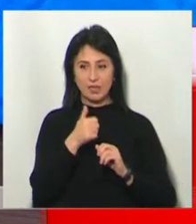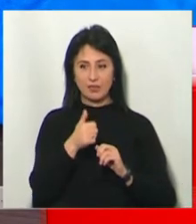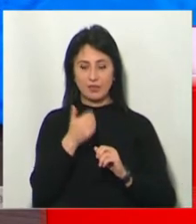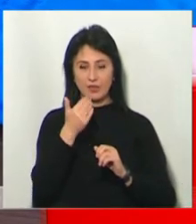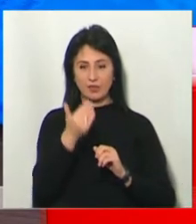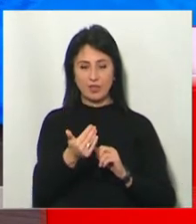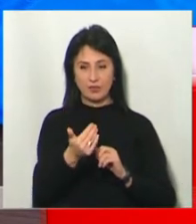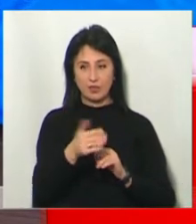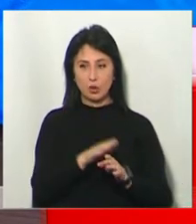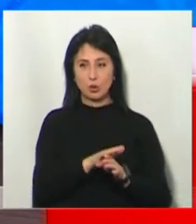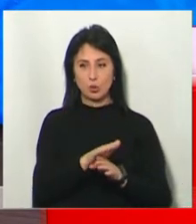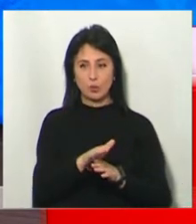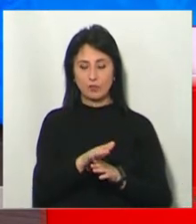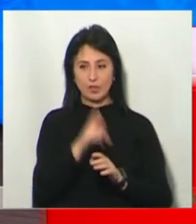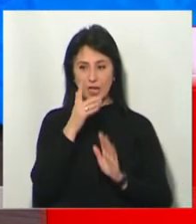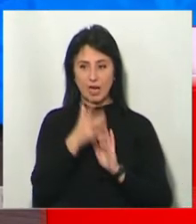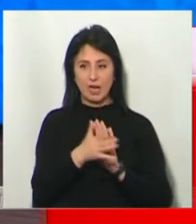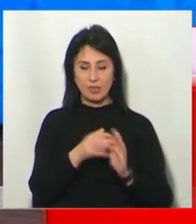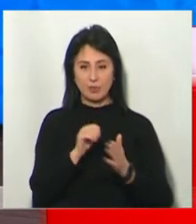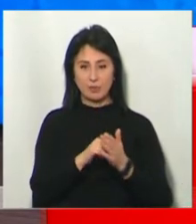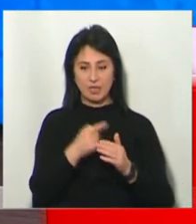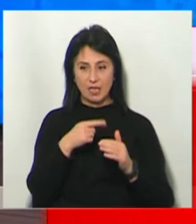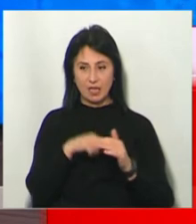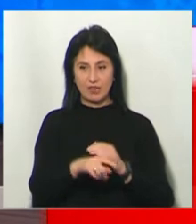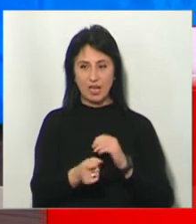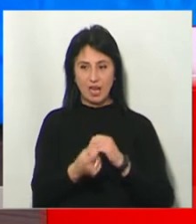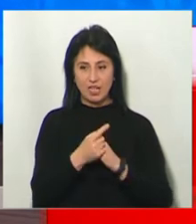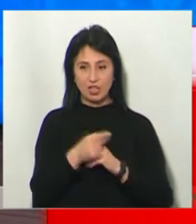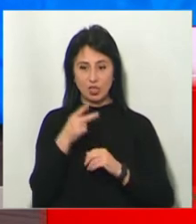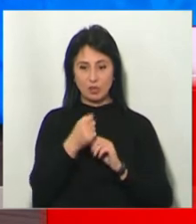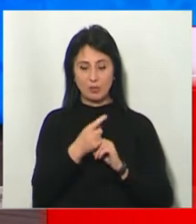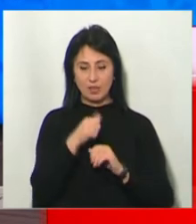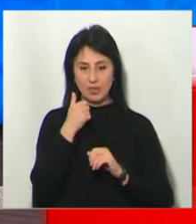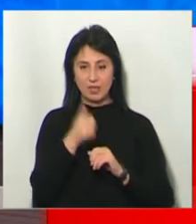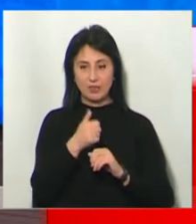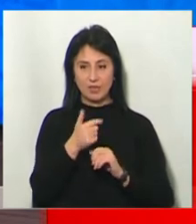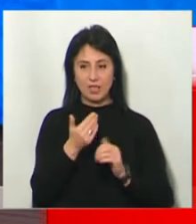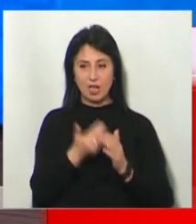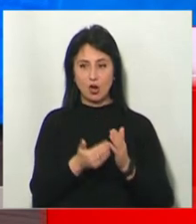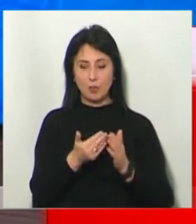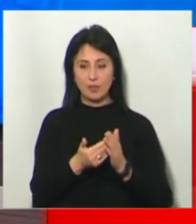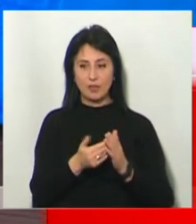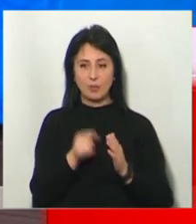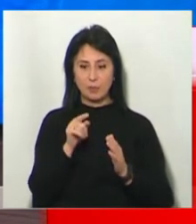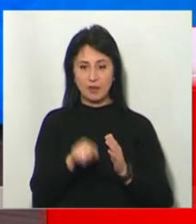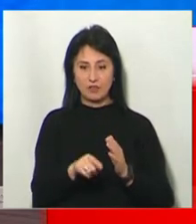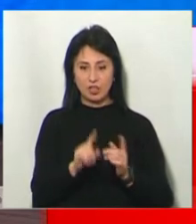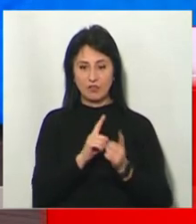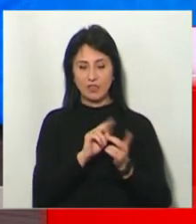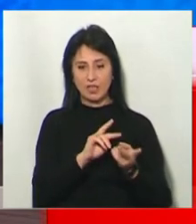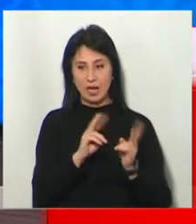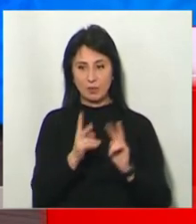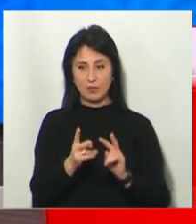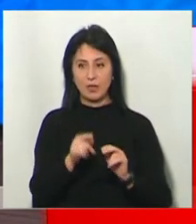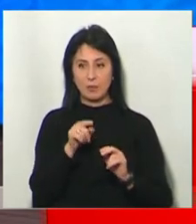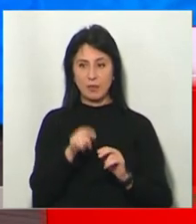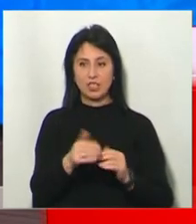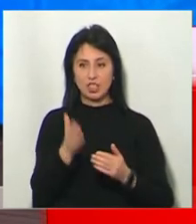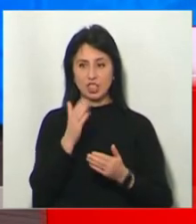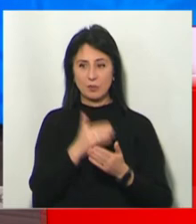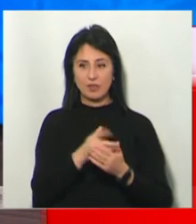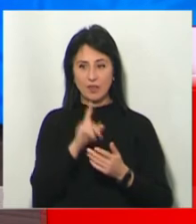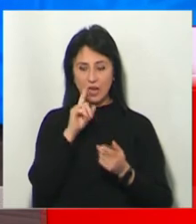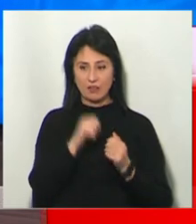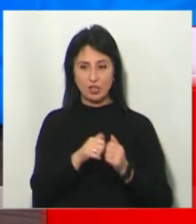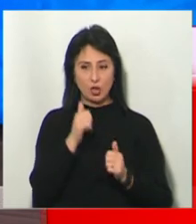წლიდან თქვენთვის სრულიად გასაგები მიზეზების გამო გაჩნდა 2011 წელს ეს რეკომენდაცია, მაშინათვე თარგმნე და მას შემდეგ